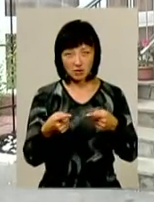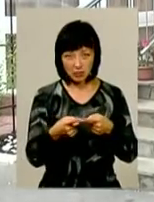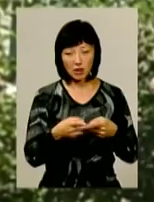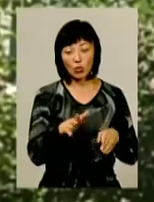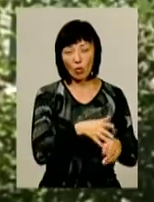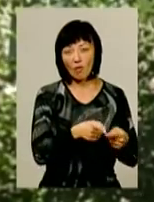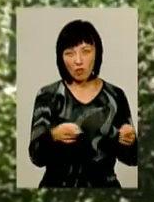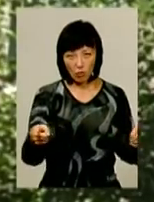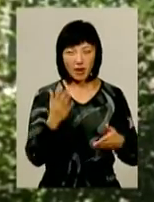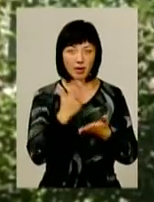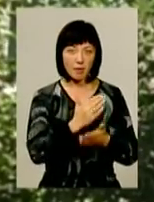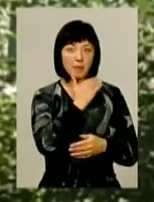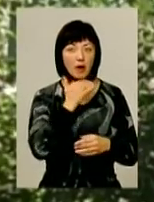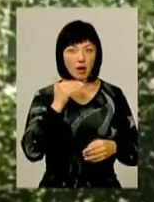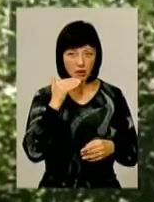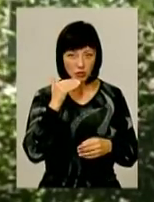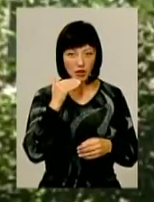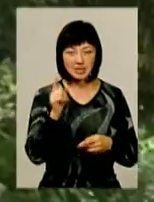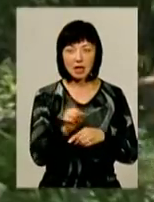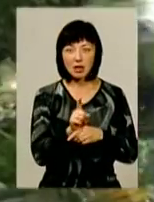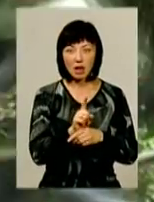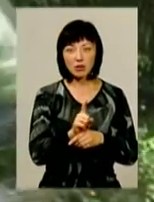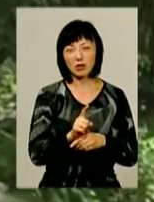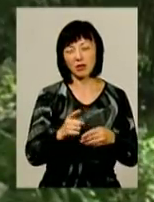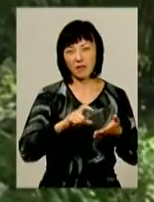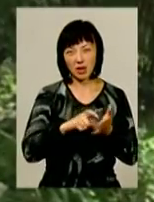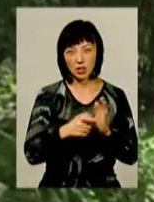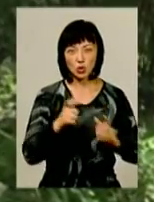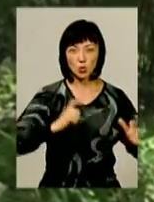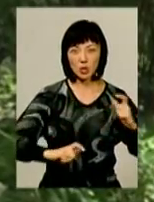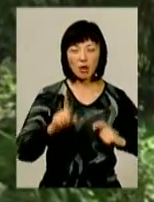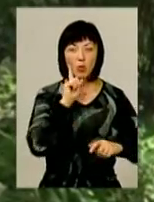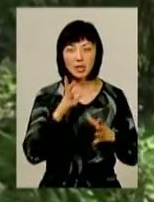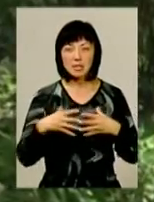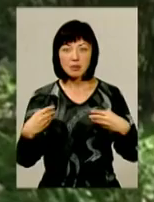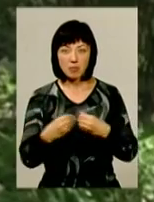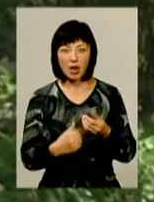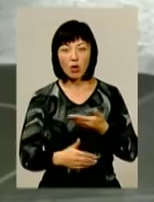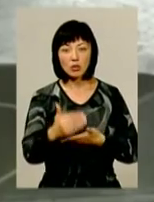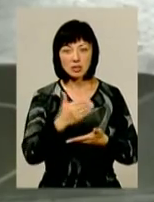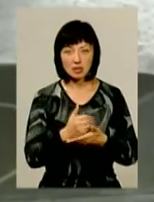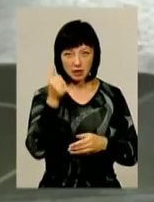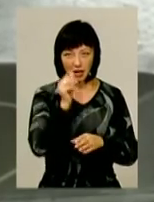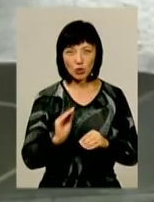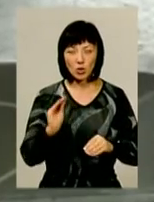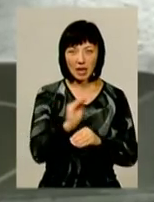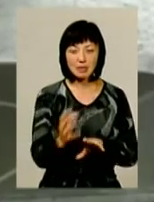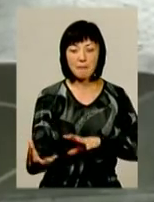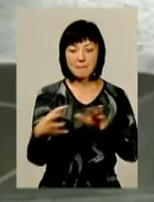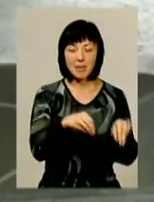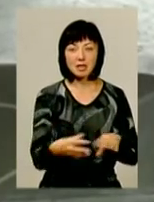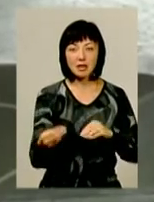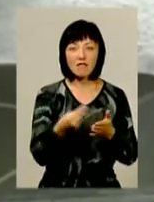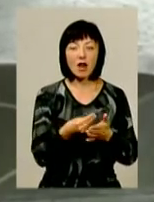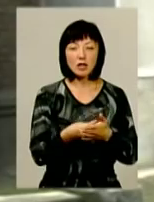тривалий термін не менше, запевняють ріелтори. До стандартних квартиронаймачів, студентів та молодих сімей в останній рік додали ще й переселенці. Тому вартість